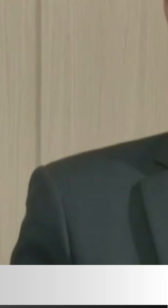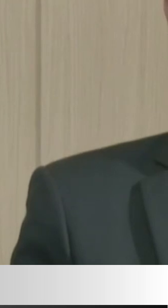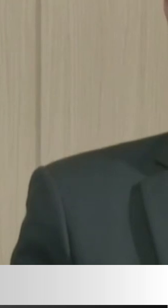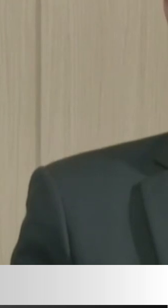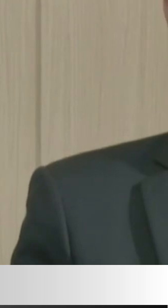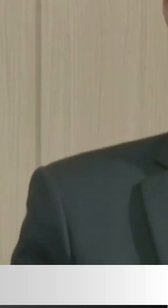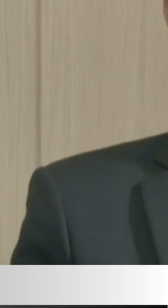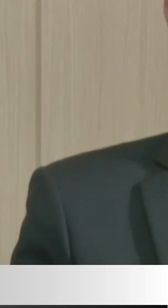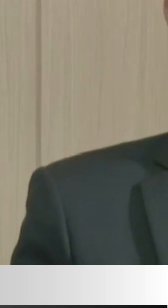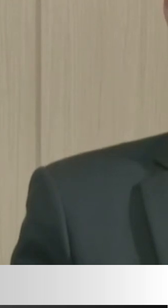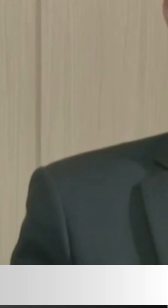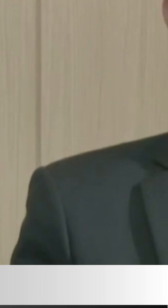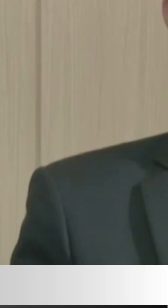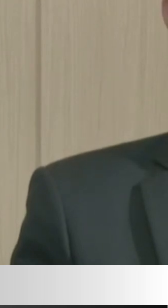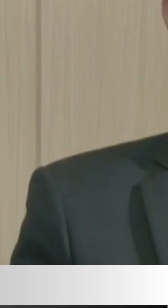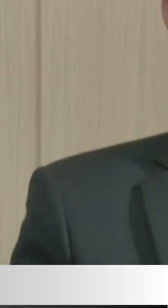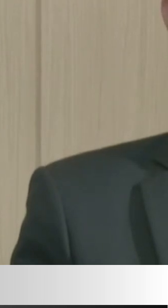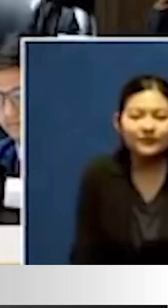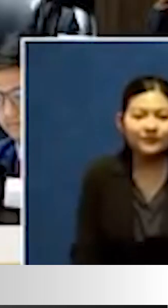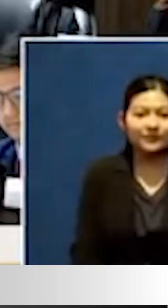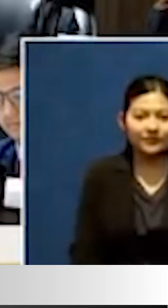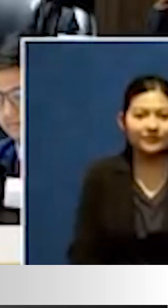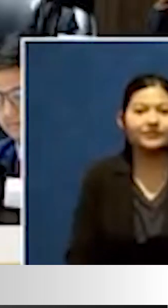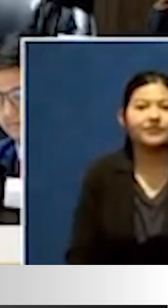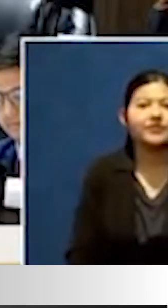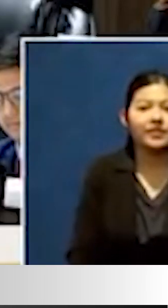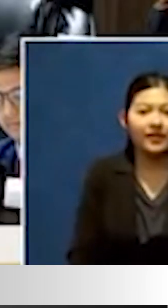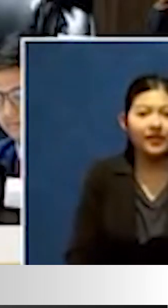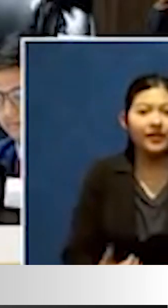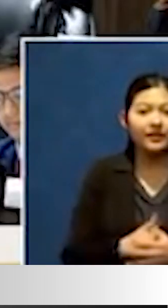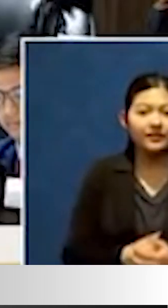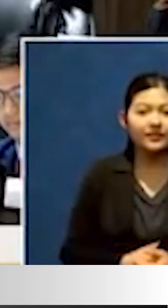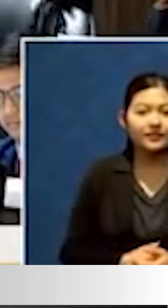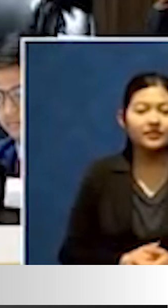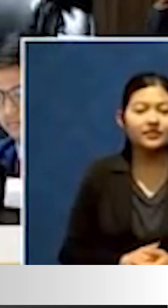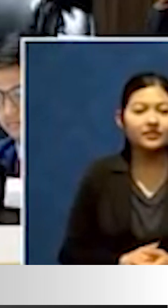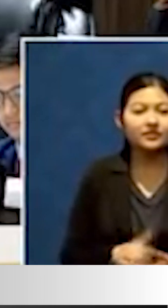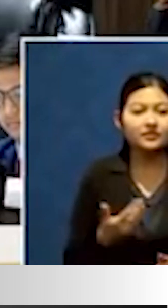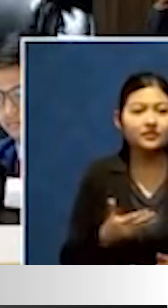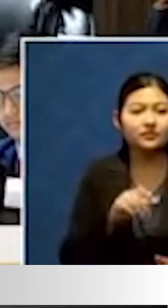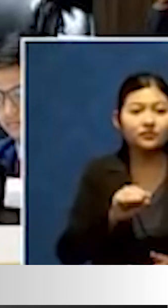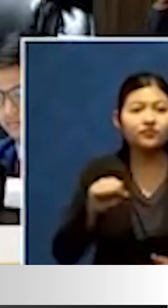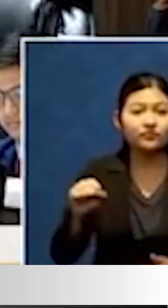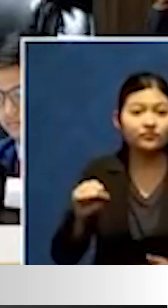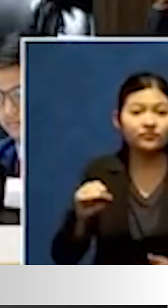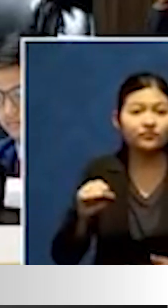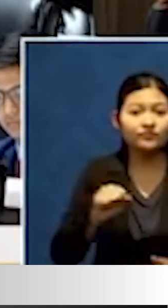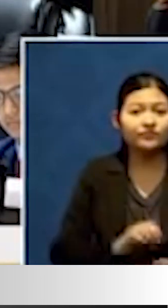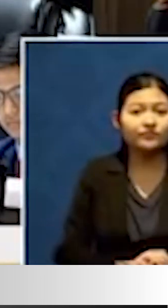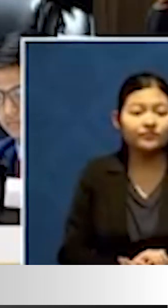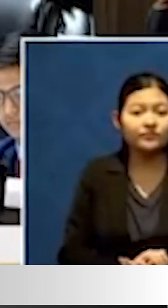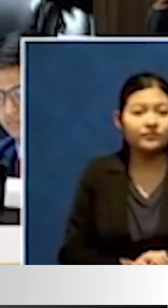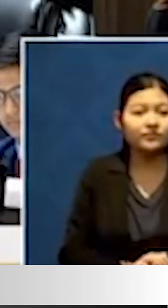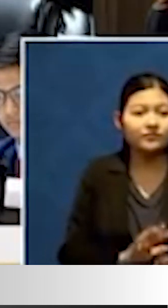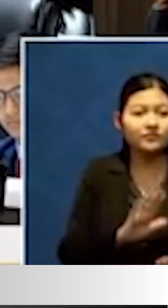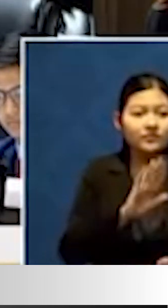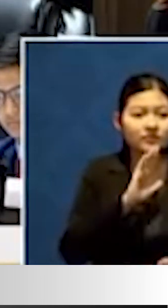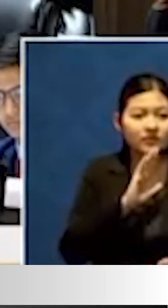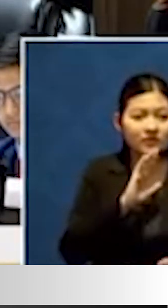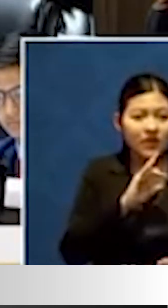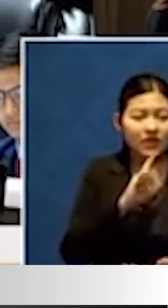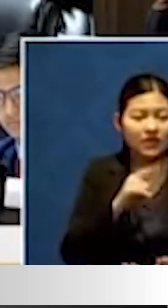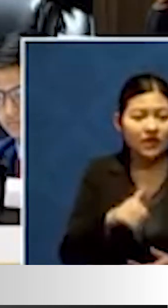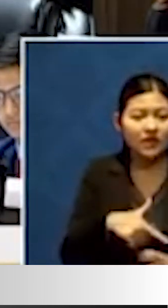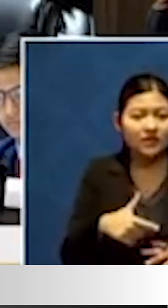การขับไม่เป็นไปตามข้อบังคับก็มาร้องต่อนายทะเบียนพรรคการเมืองได้เพราะมีหน้าที่ดูแลให้พรรคดำเนินกิจการทางการเมืองให้เป็นไปตามข้อ